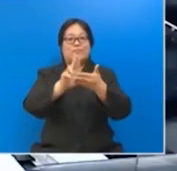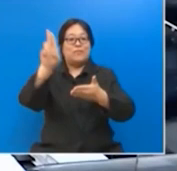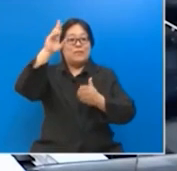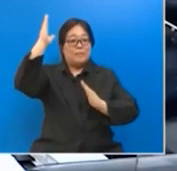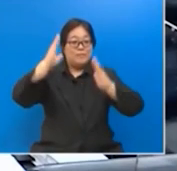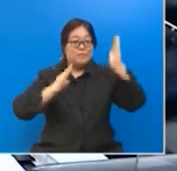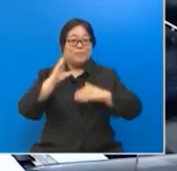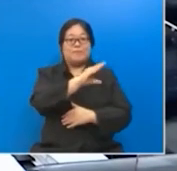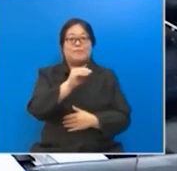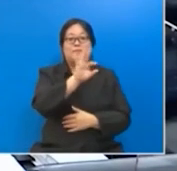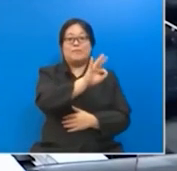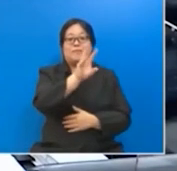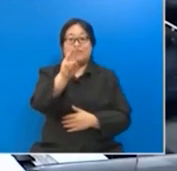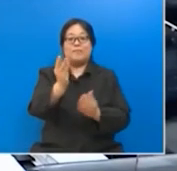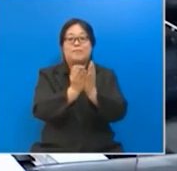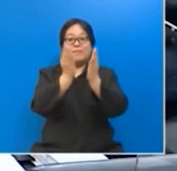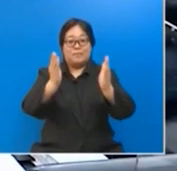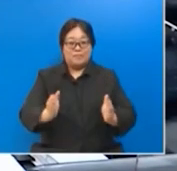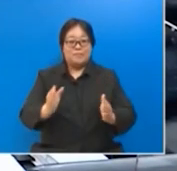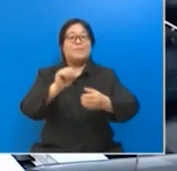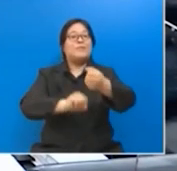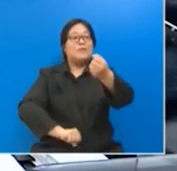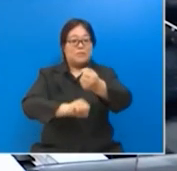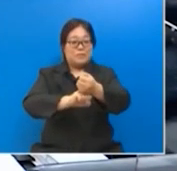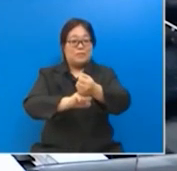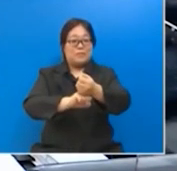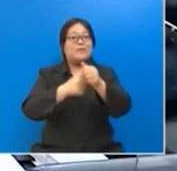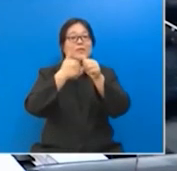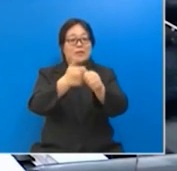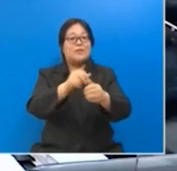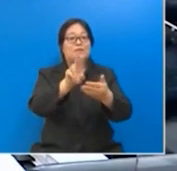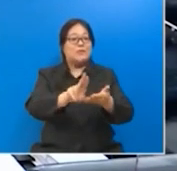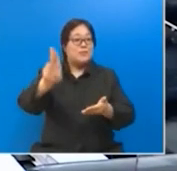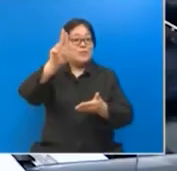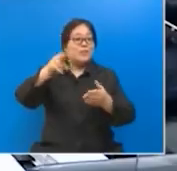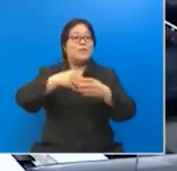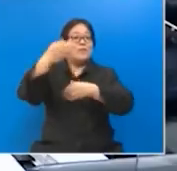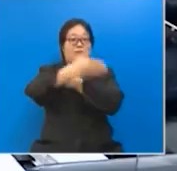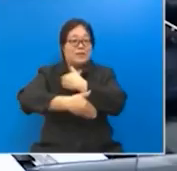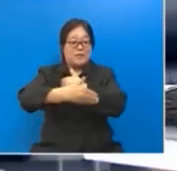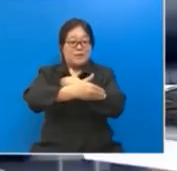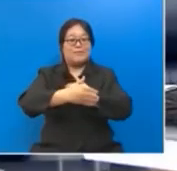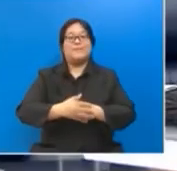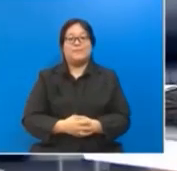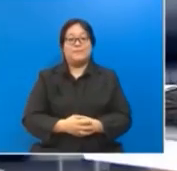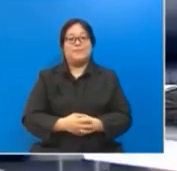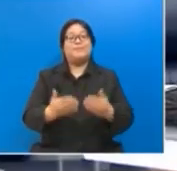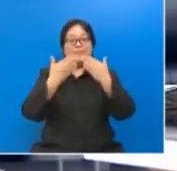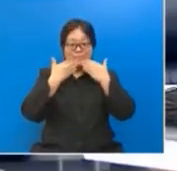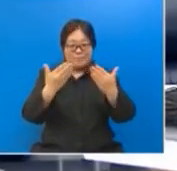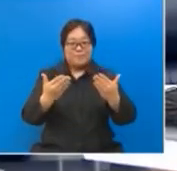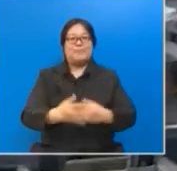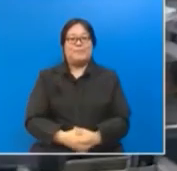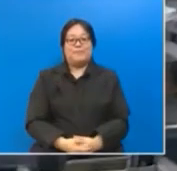tempatan dan 96 orang pelajar ditajah untuk mengikuti pengajian di universiti luar negara. Sekian dan terima